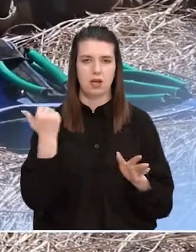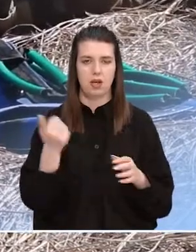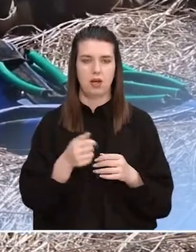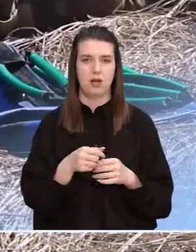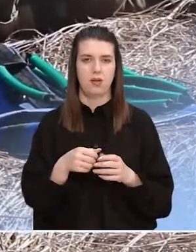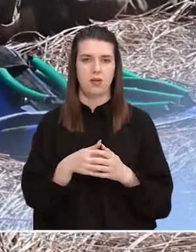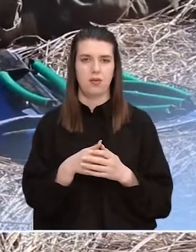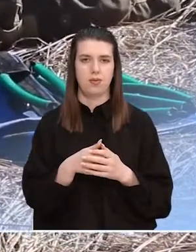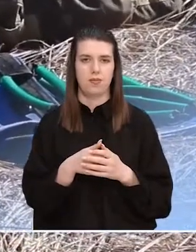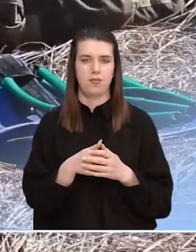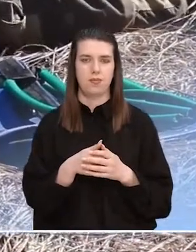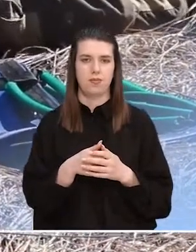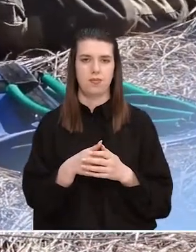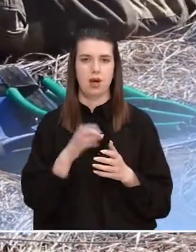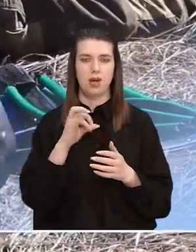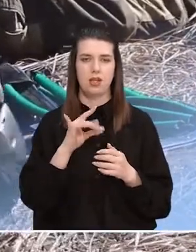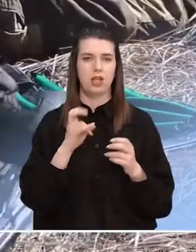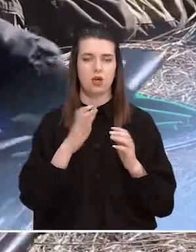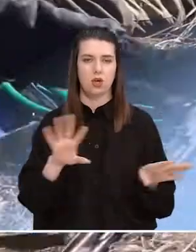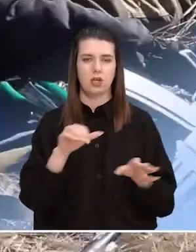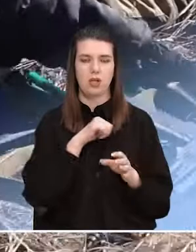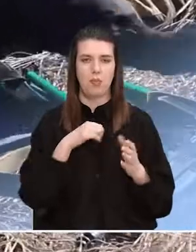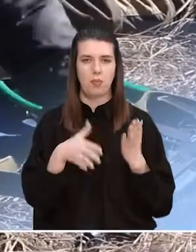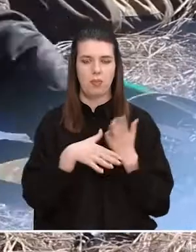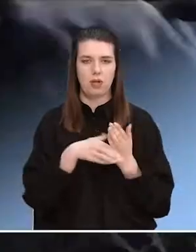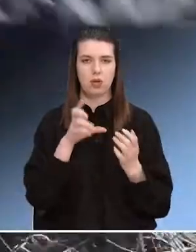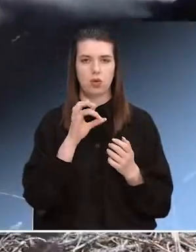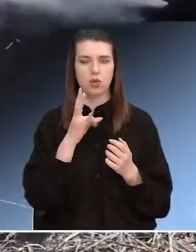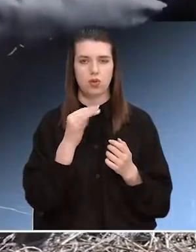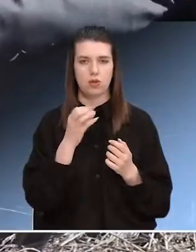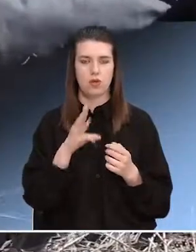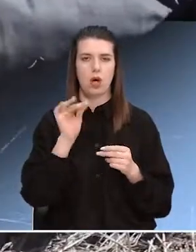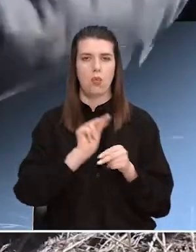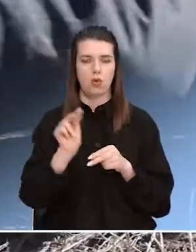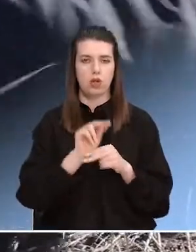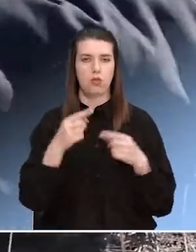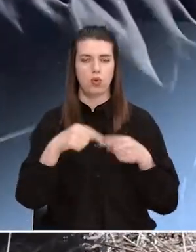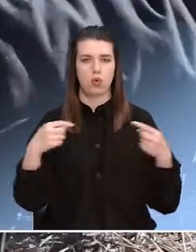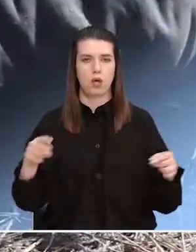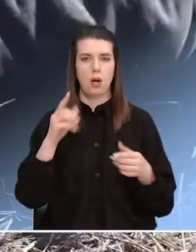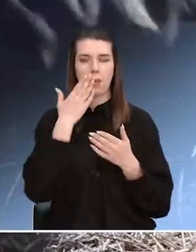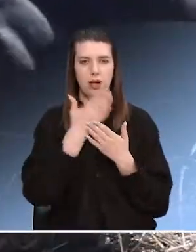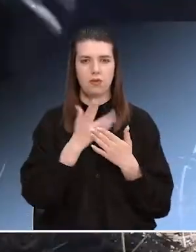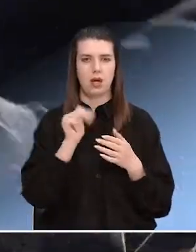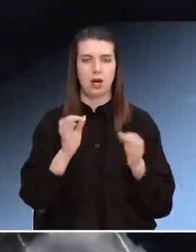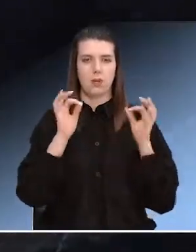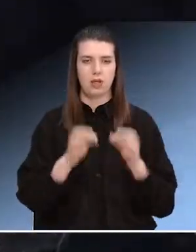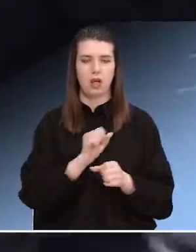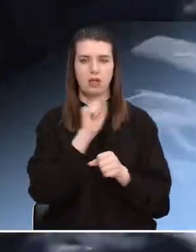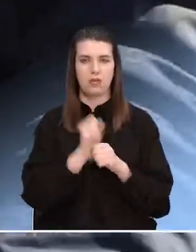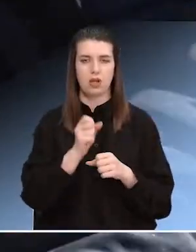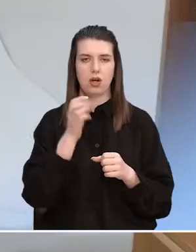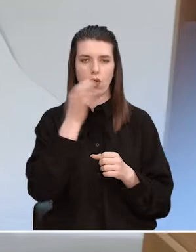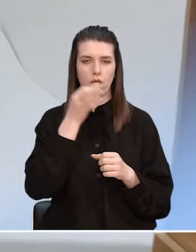сняли с него они не только сами помогают сослуживцам но и обучают этому других